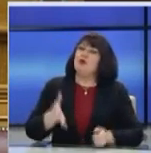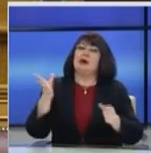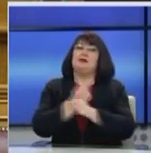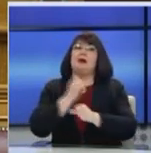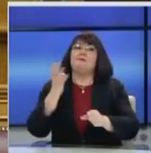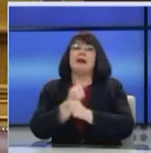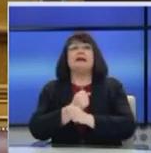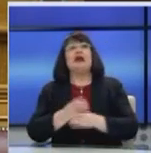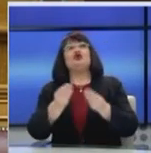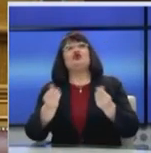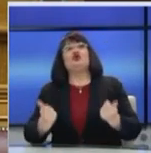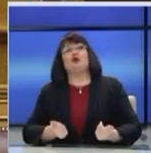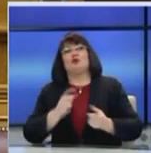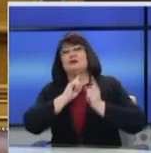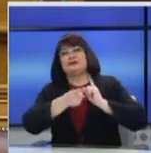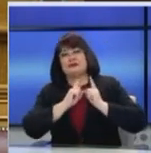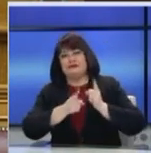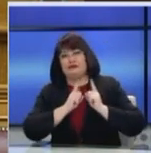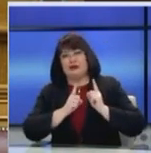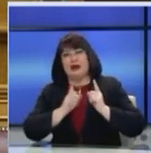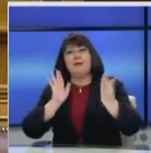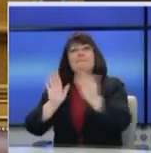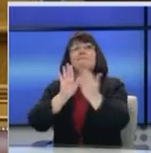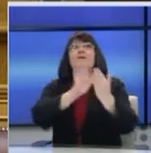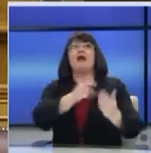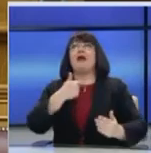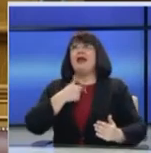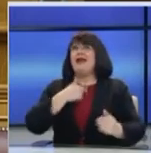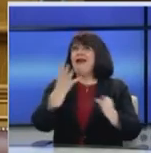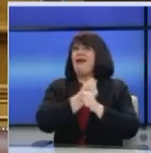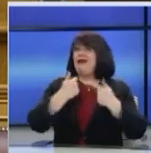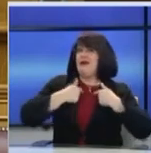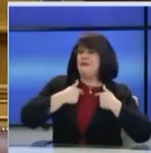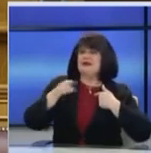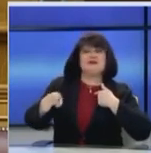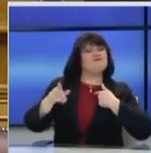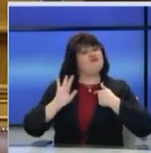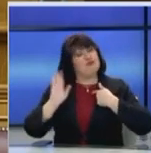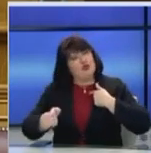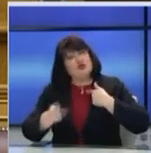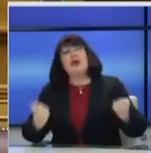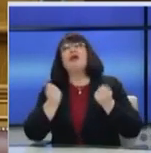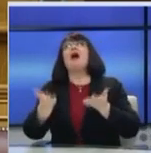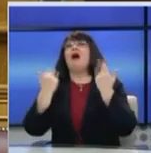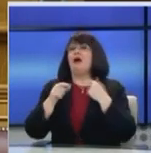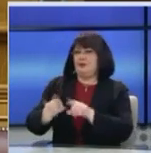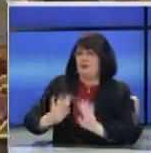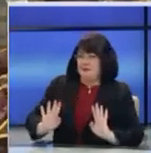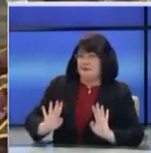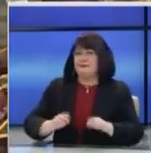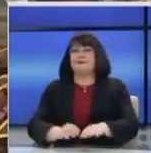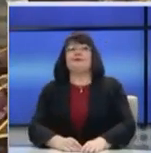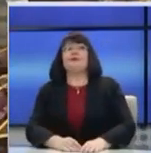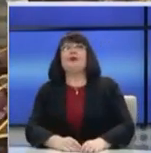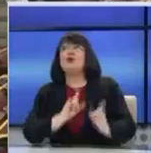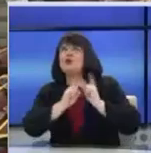να πετυχαίνει τέτοιες συμφωνίες με γειτονικές χώρες. Εμείς το κάναμε, δεν το κάνατε εσείς. Είχατε τη δυνατότητα, δεν το κάνατε.